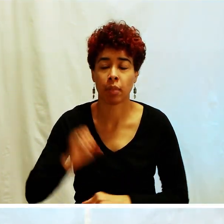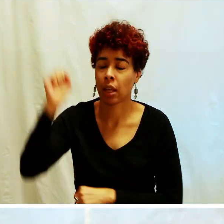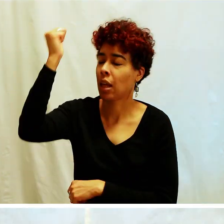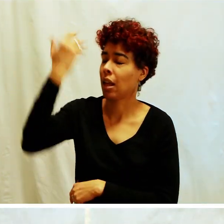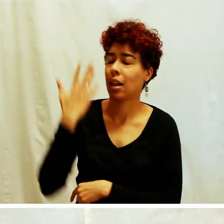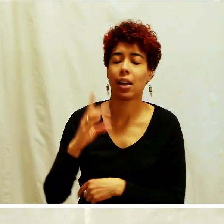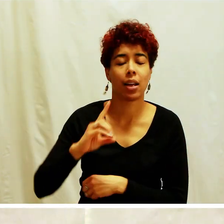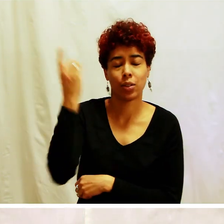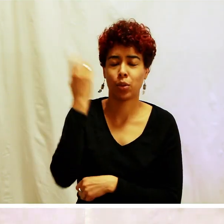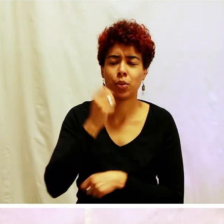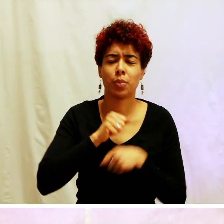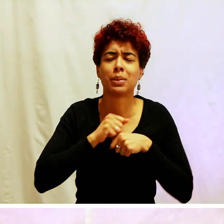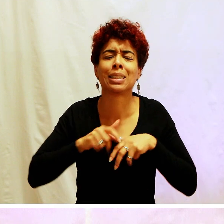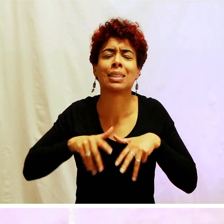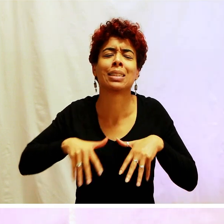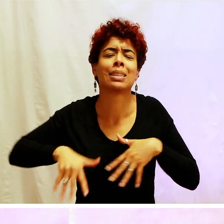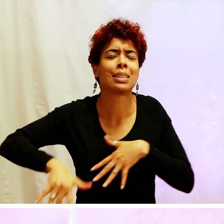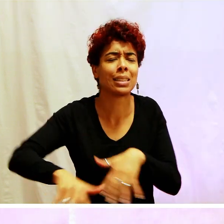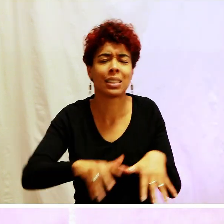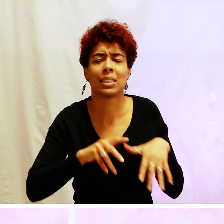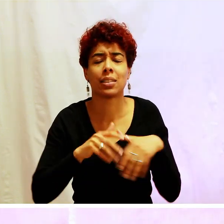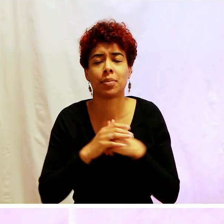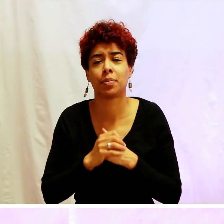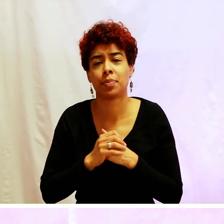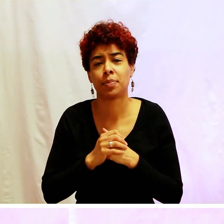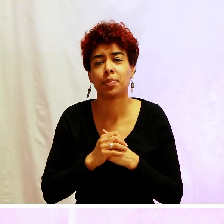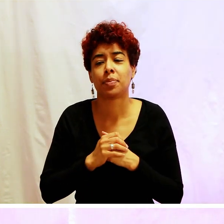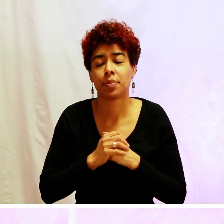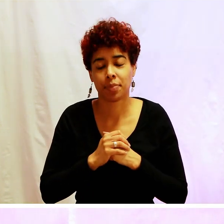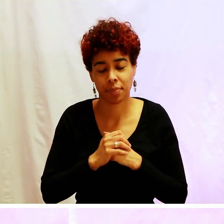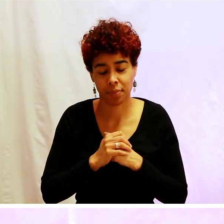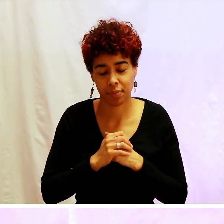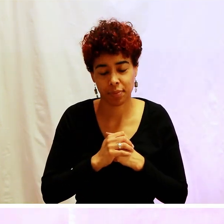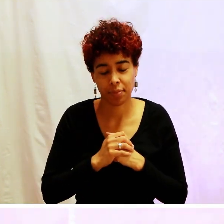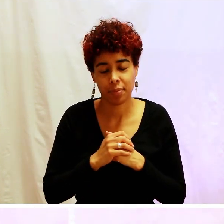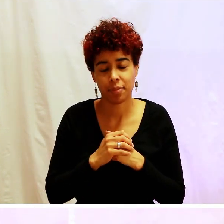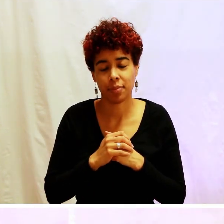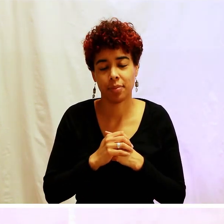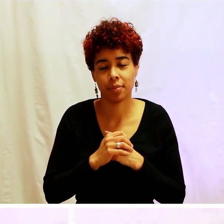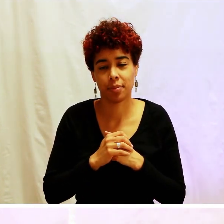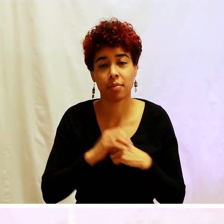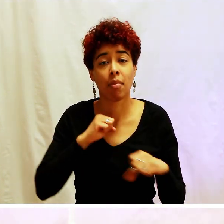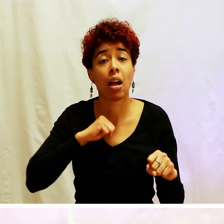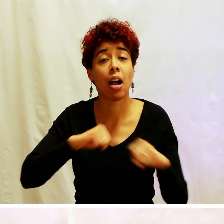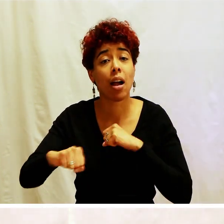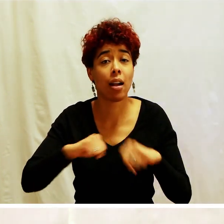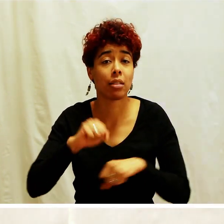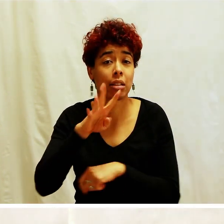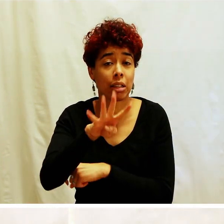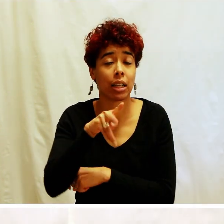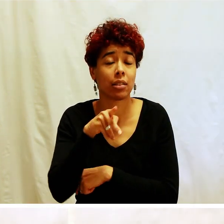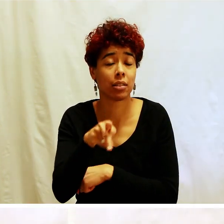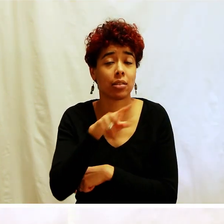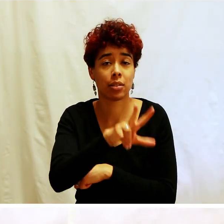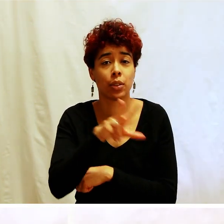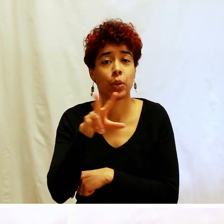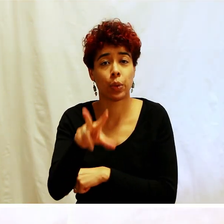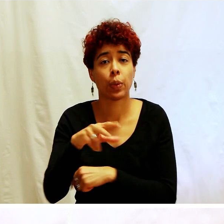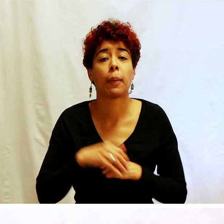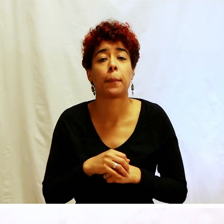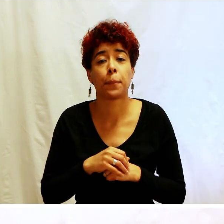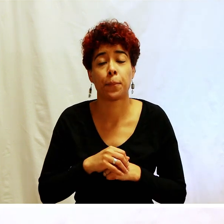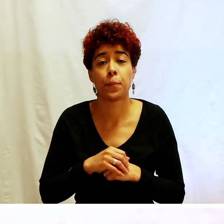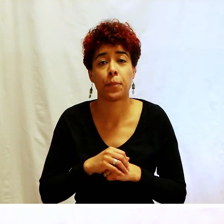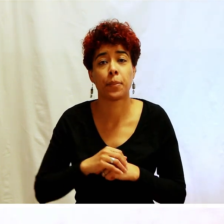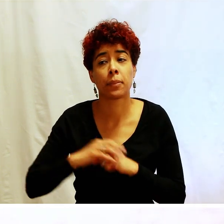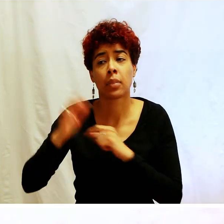a déversé l'amour de Dieu dans nos vies. Pour terminer, Acte 4, 33. Les apôtres rendaient